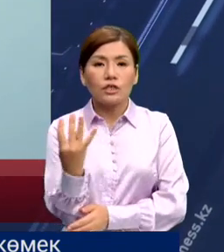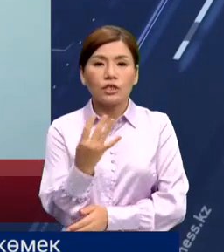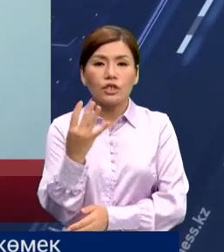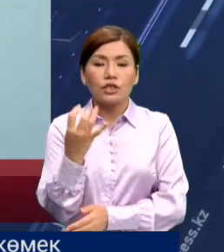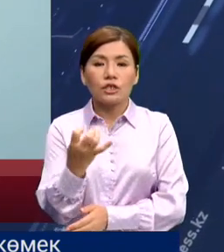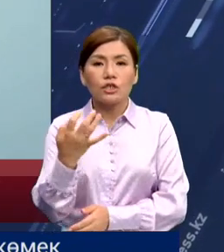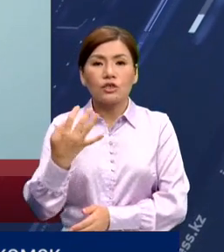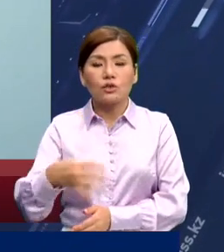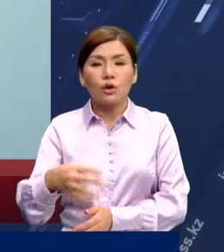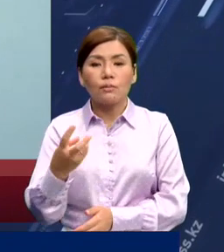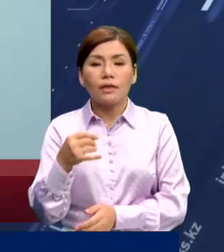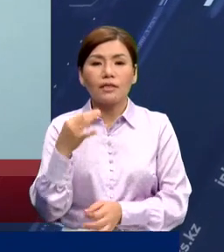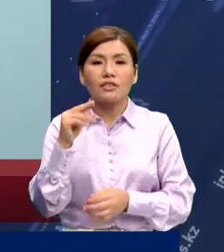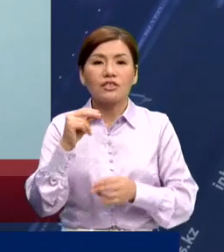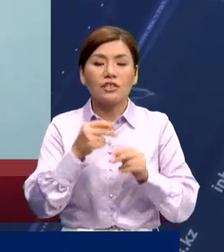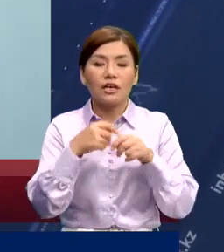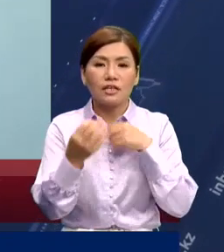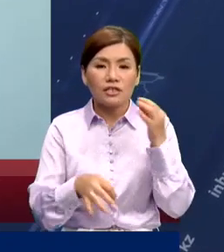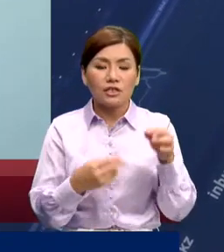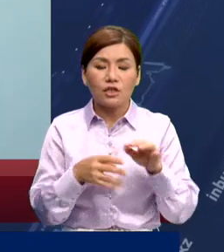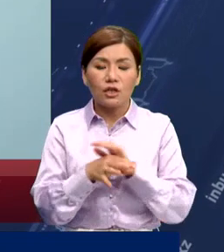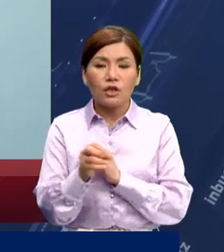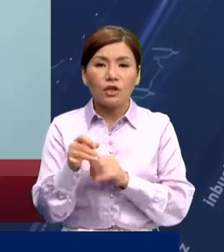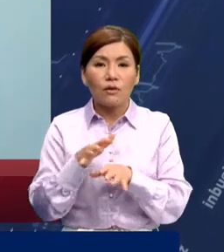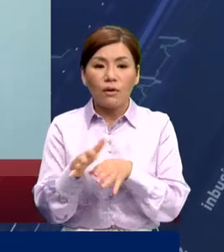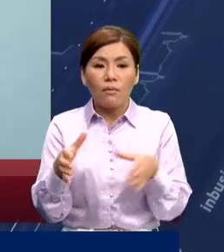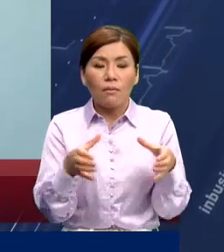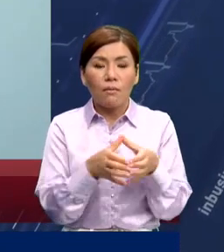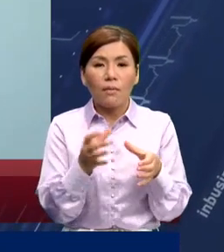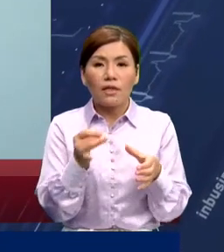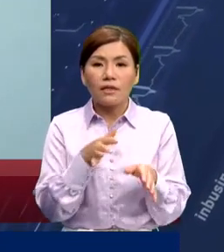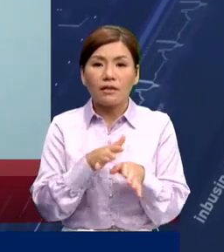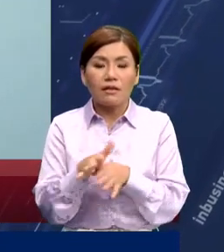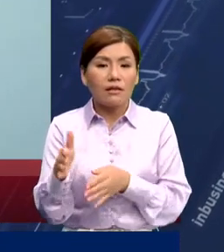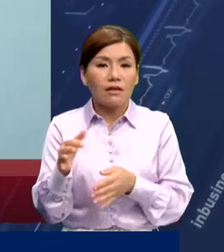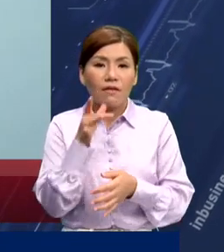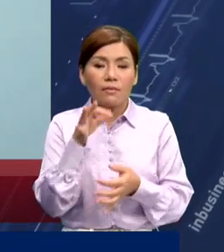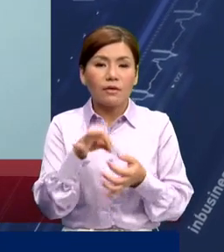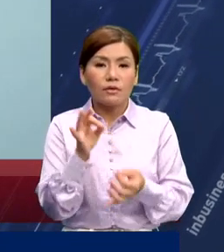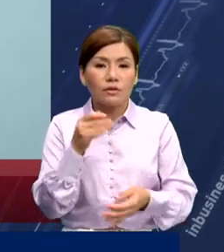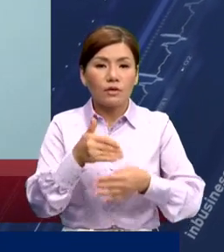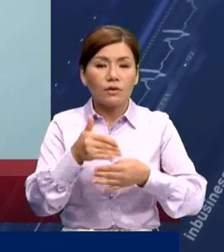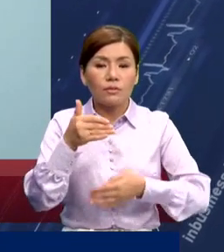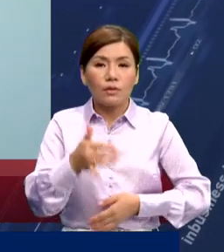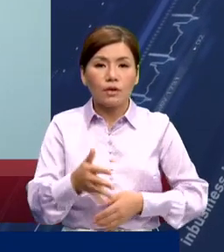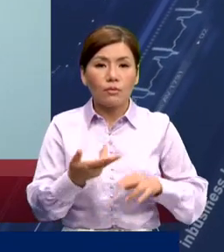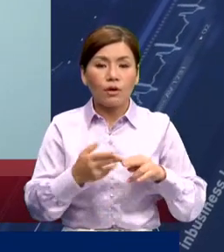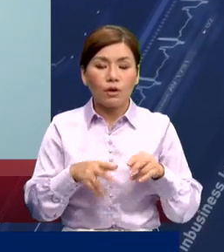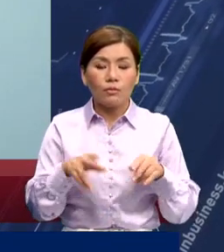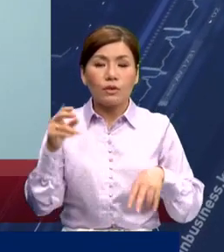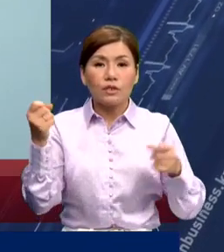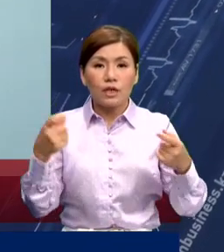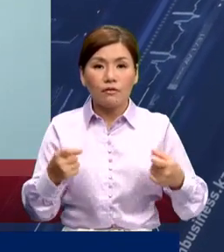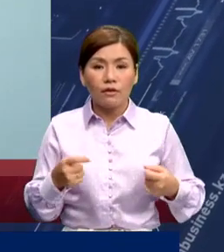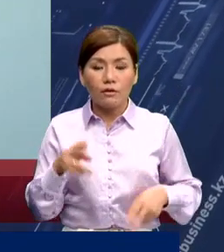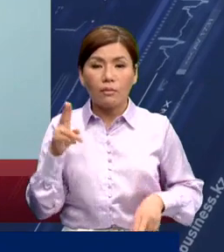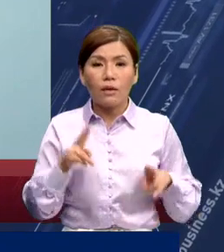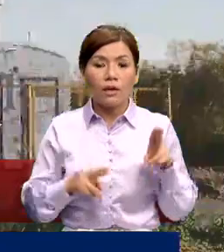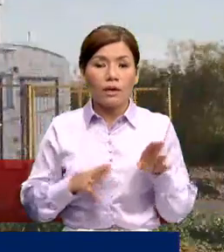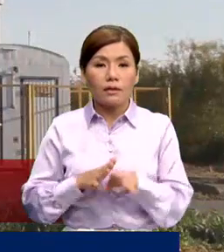440 гигакалорий в час. В данное время подрядчик не выполняет работы в установленные сроки. В связи с этим принимаются соответствующие меры.